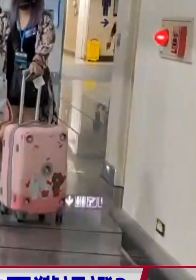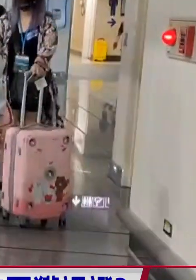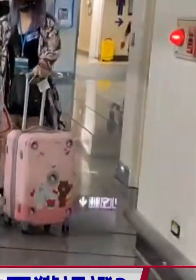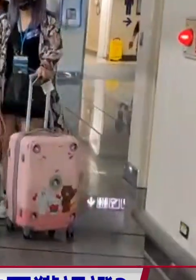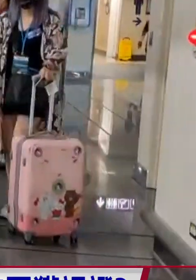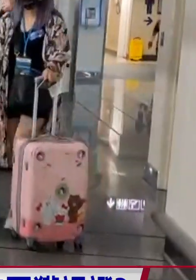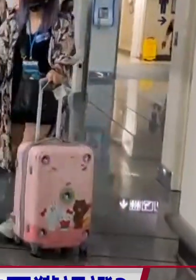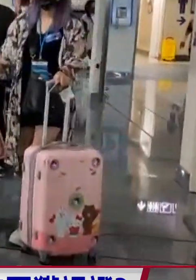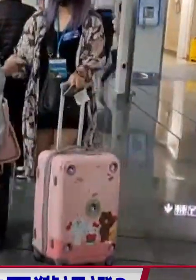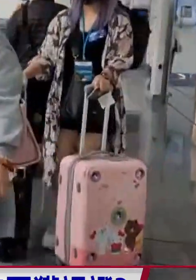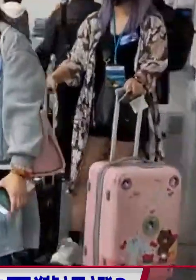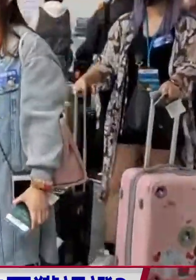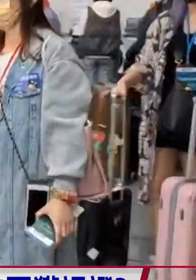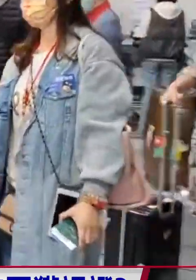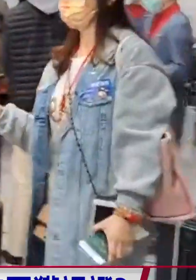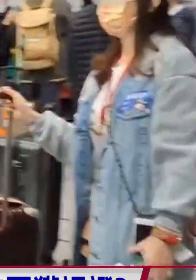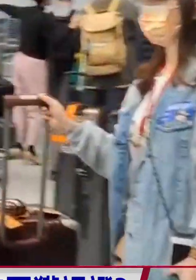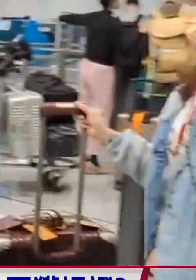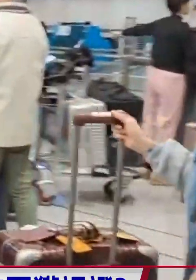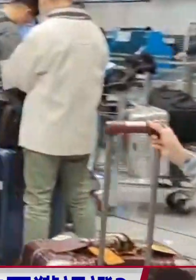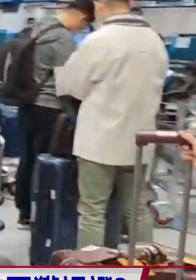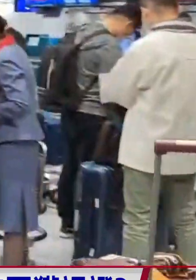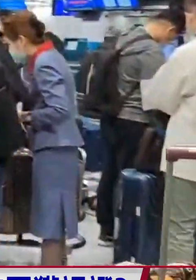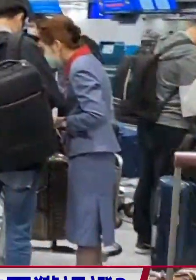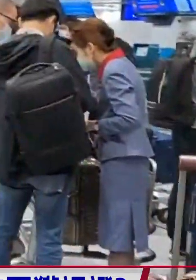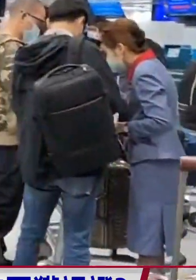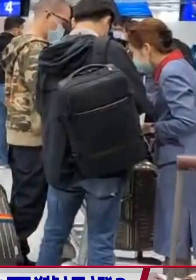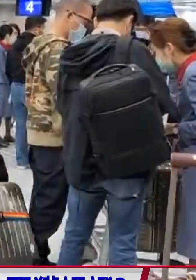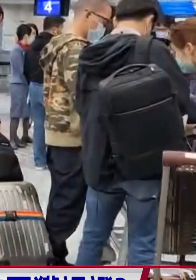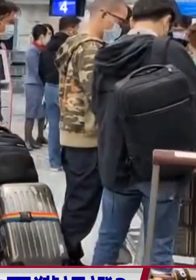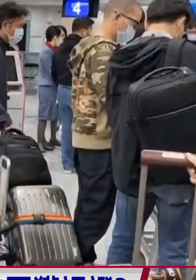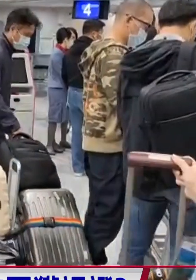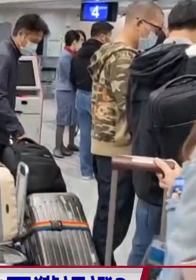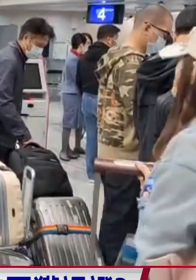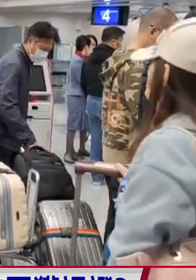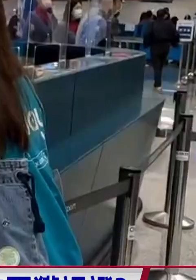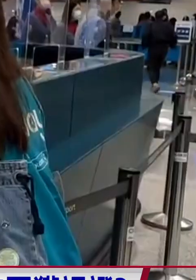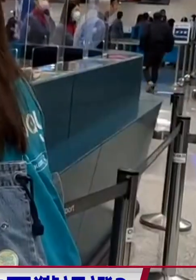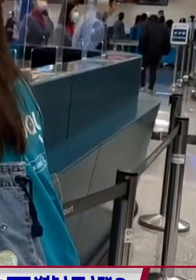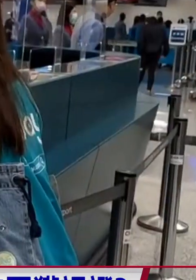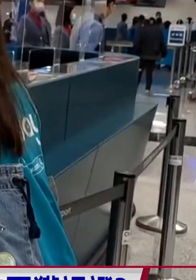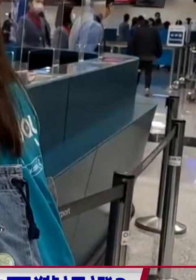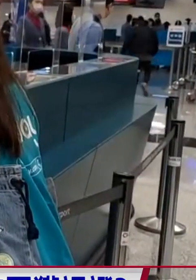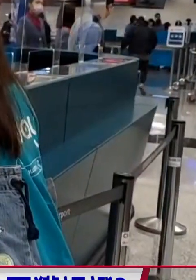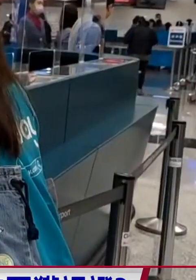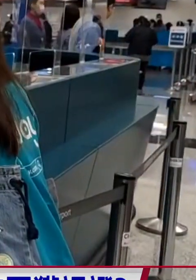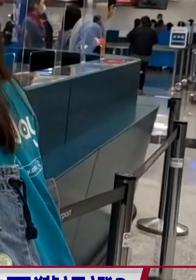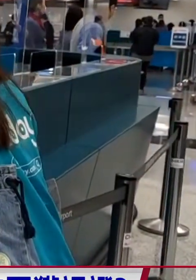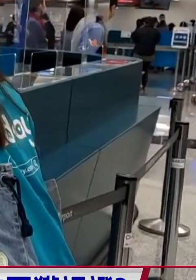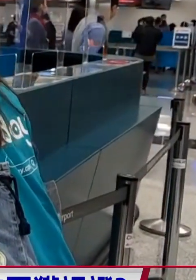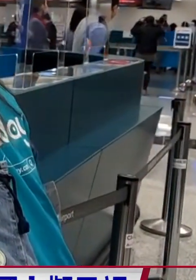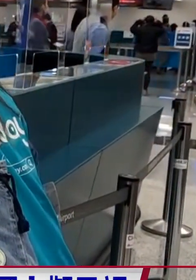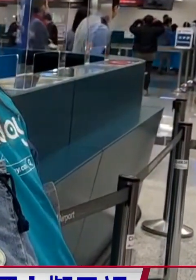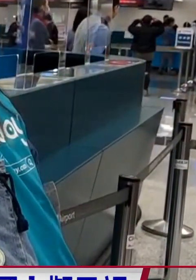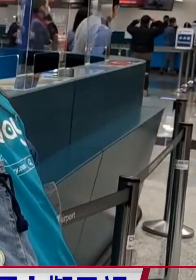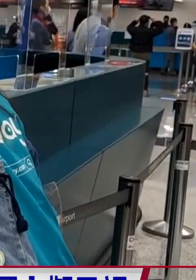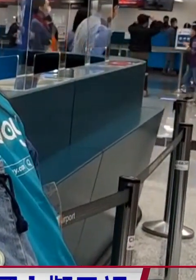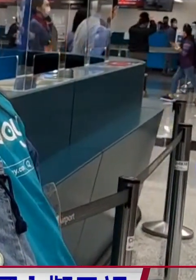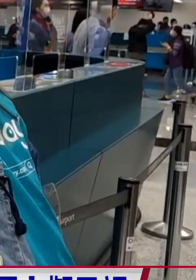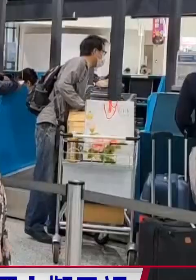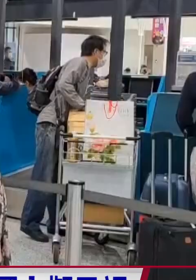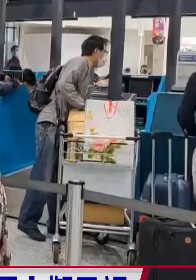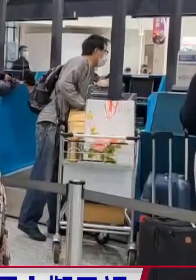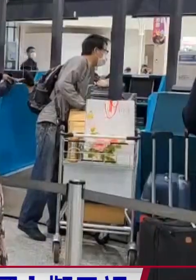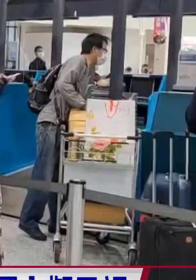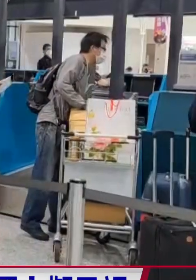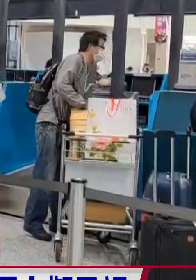泡，游客前往打疫苗返台后是否能够获得认证，陈时中也表示将以当地的认证为主，但待后续认